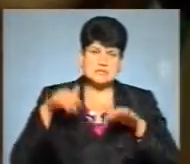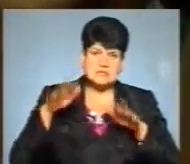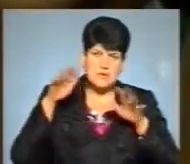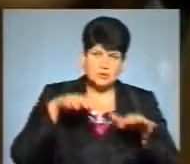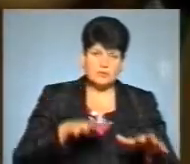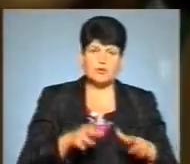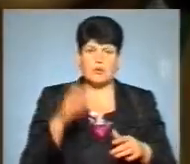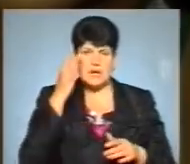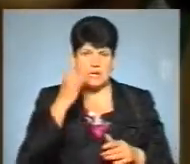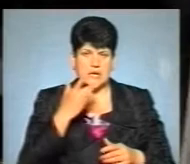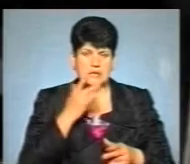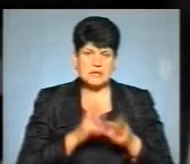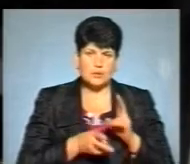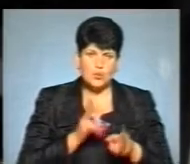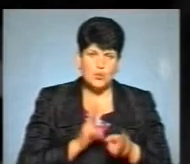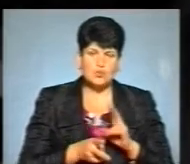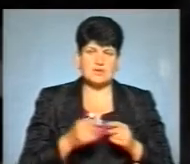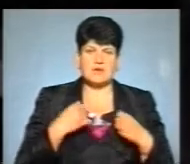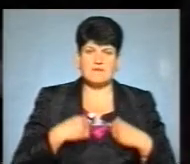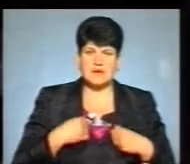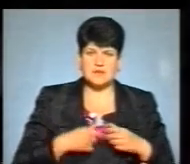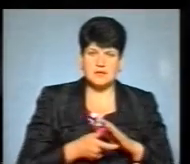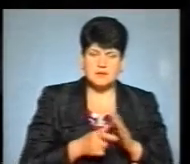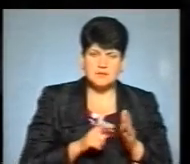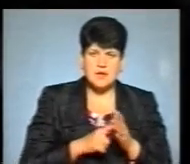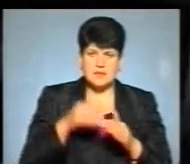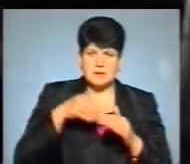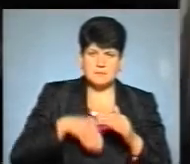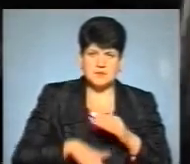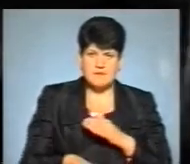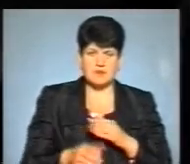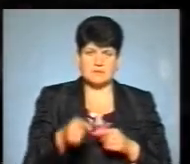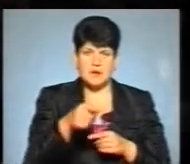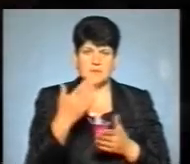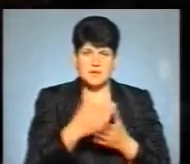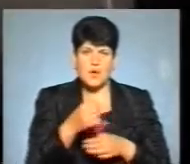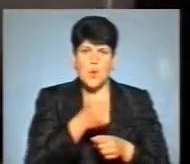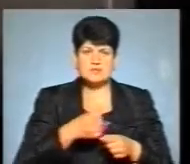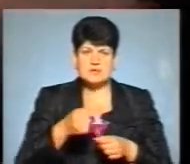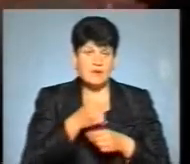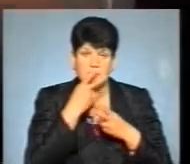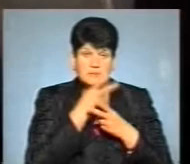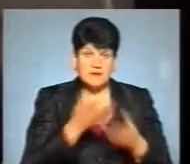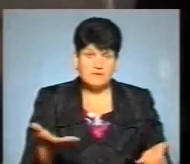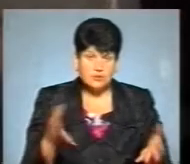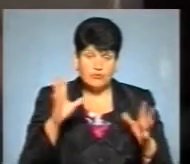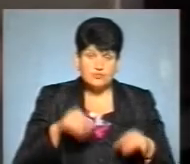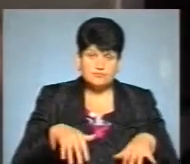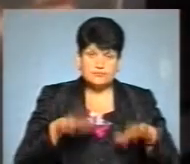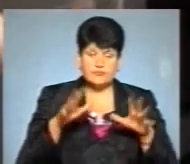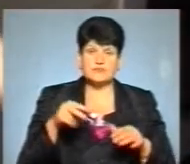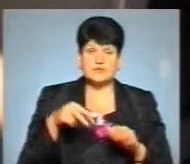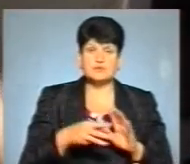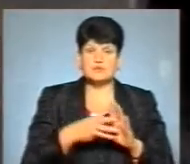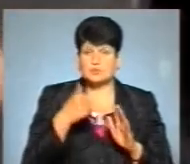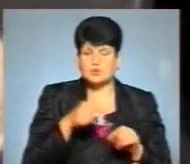ванну кімнату і підвал. Це консервація тут. Видите, ні одної не видно. Ну, коротше, все втоплено. І в нас і в 8-му році сам більше